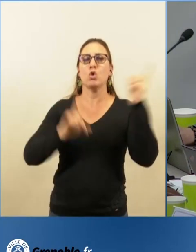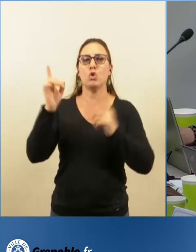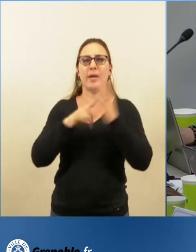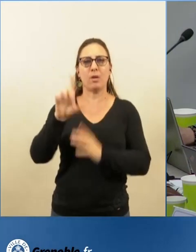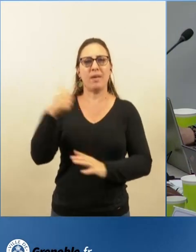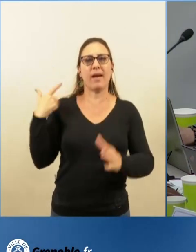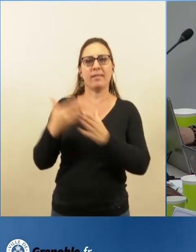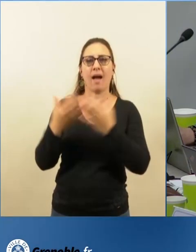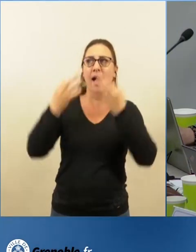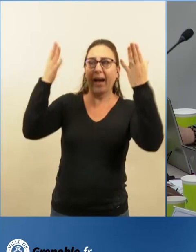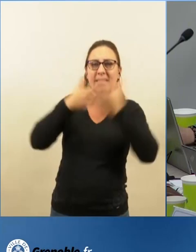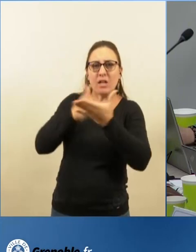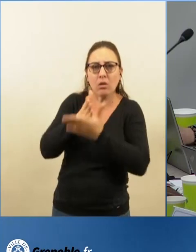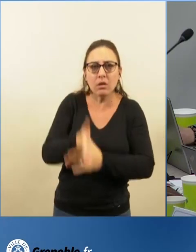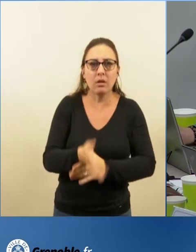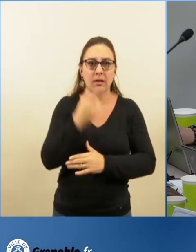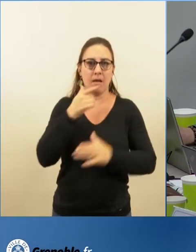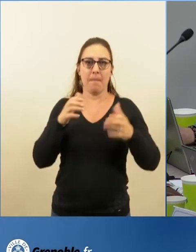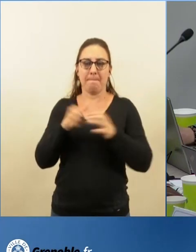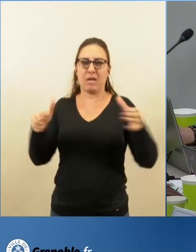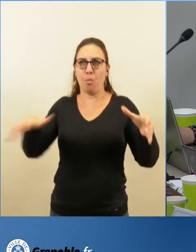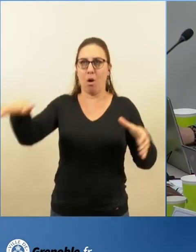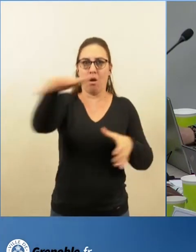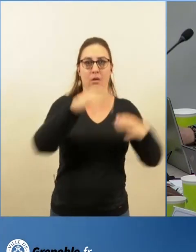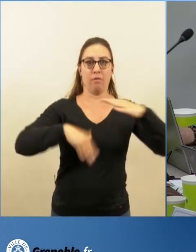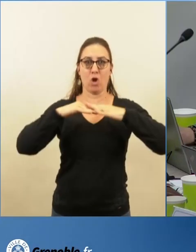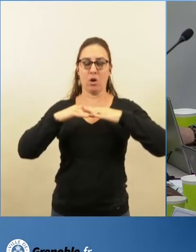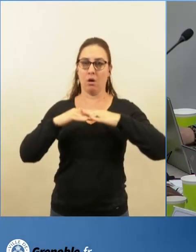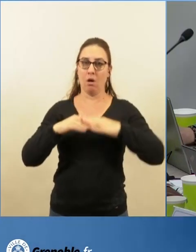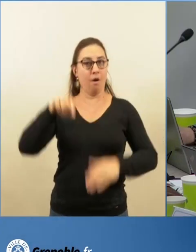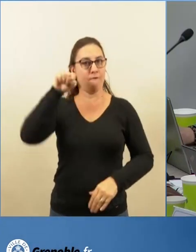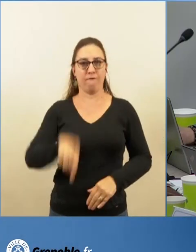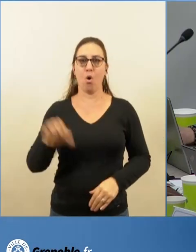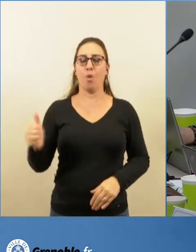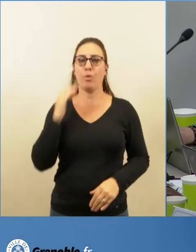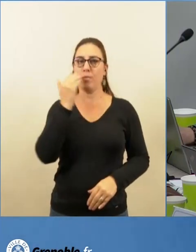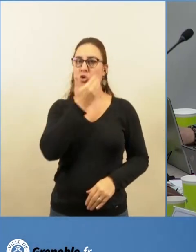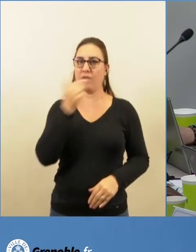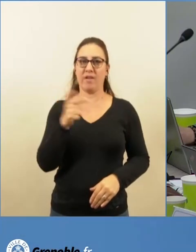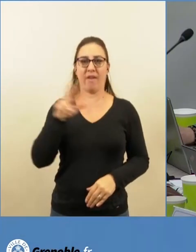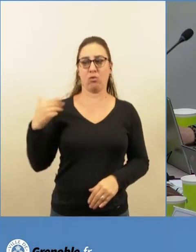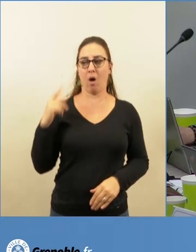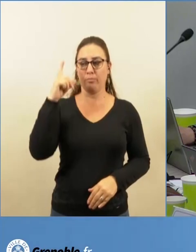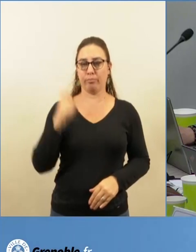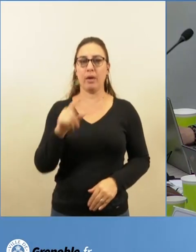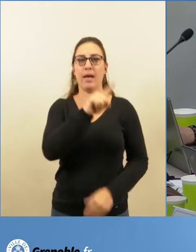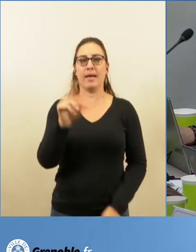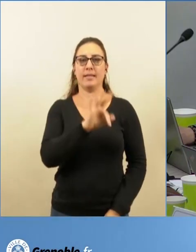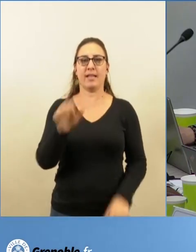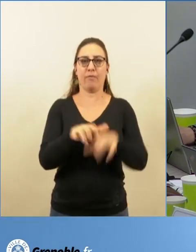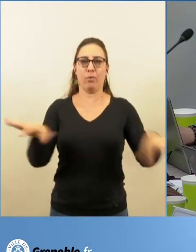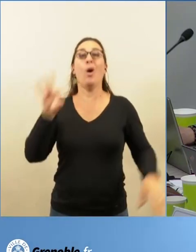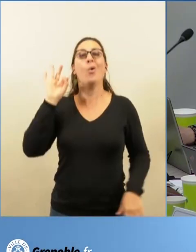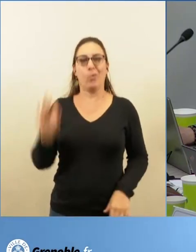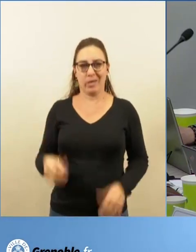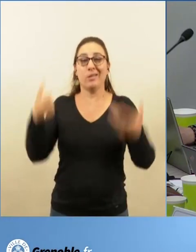oblige les métropoles on dépassement de seuil de mettre en place des aides et des feux à partir du 1er janvier 2023 et oui nous avons six mois